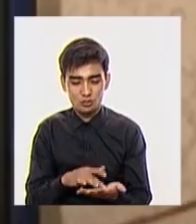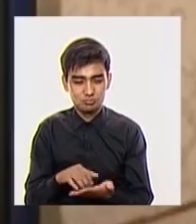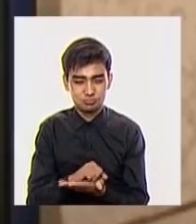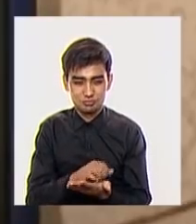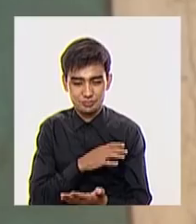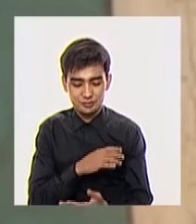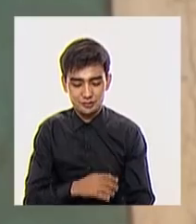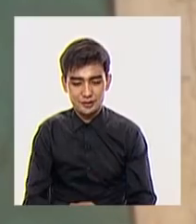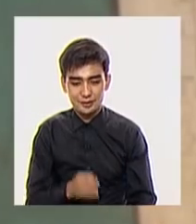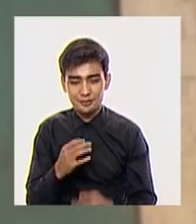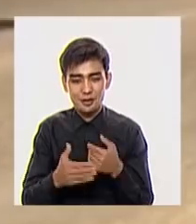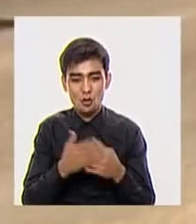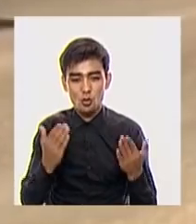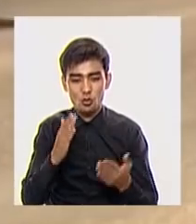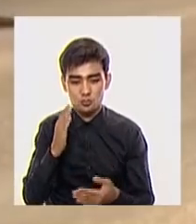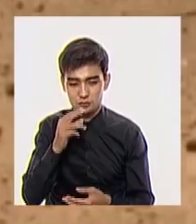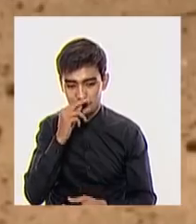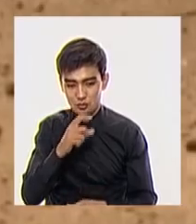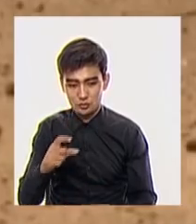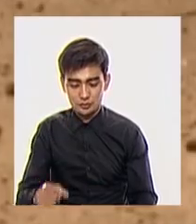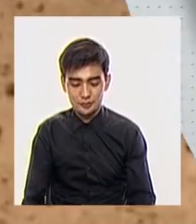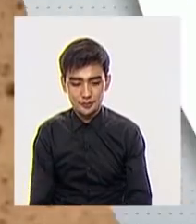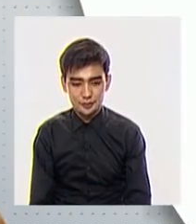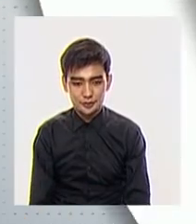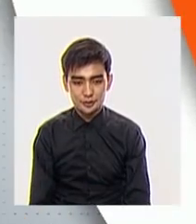в руины. Какое наказание понесут виновные?